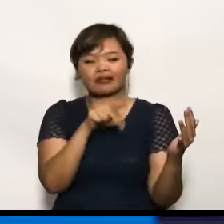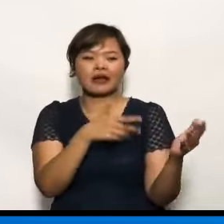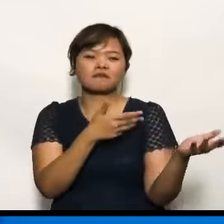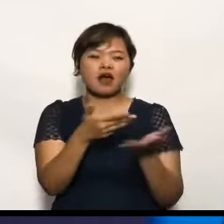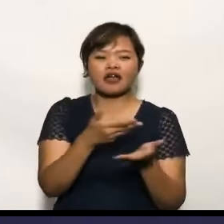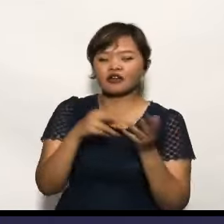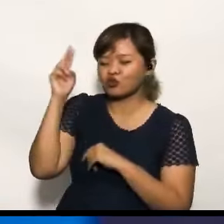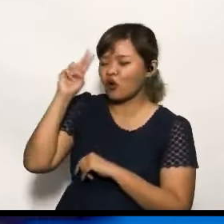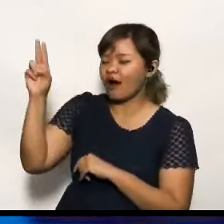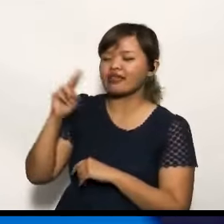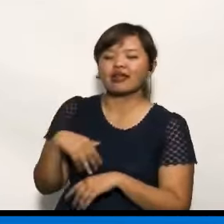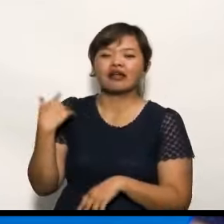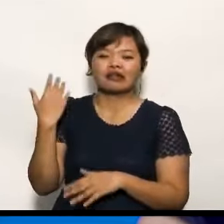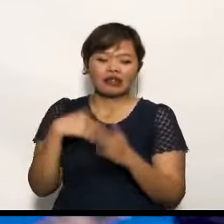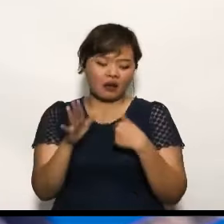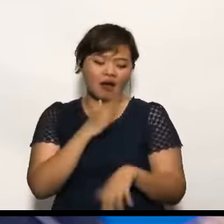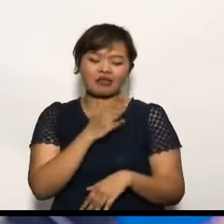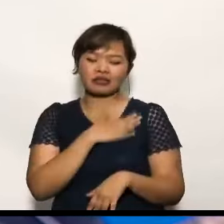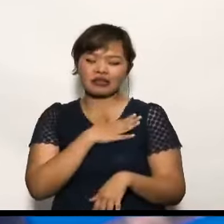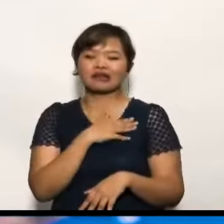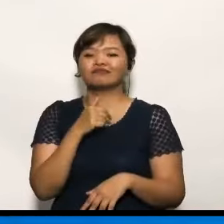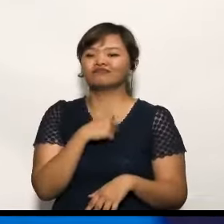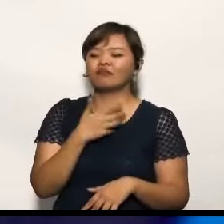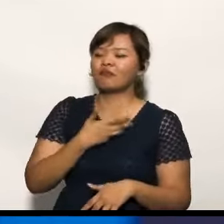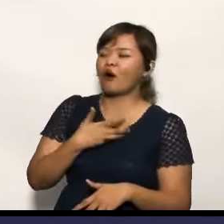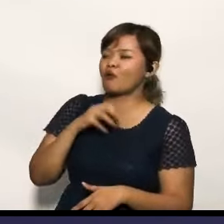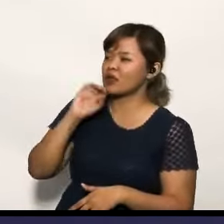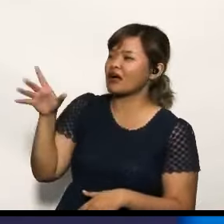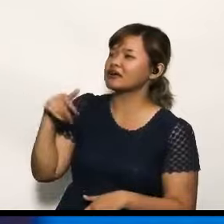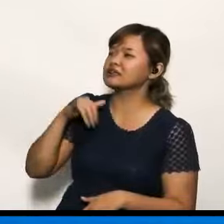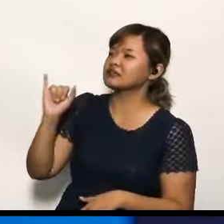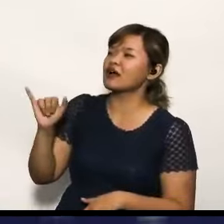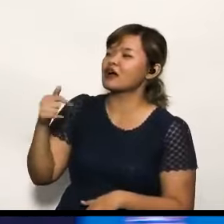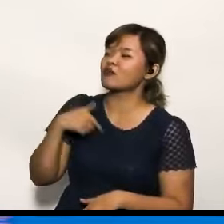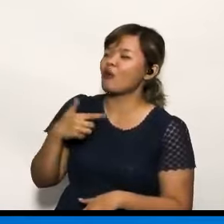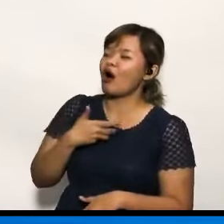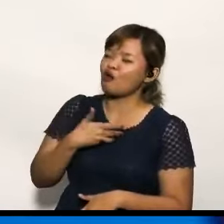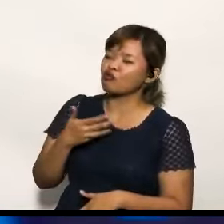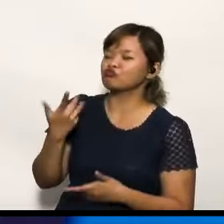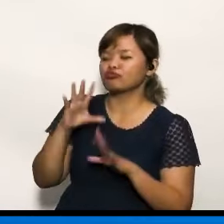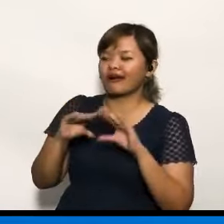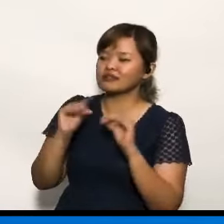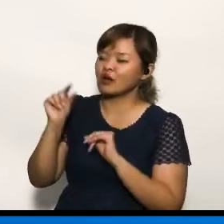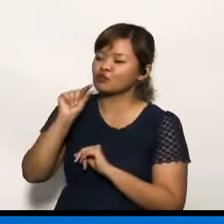melayani-Mu, di dalam hati mereka, mereka mengatakan, yes, I'm here for your work.